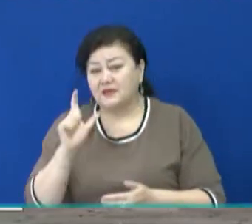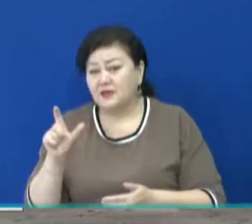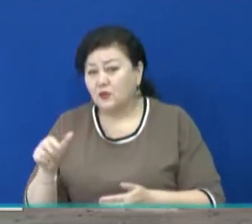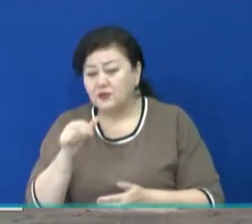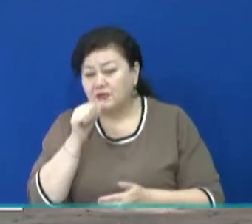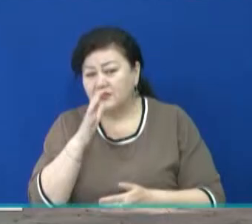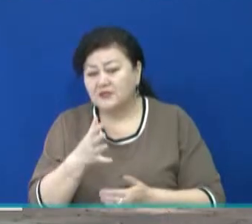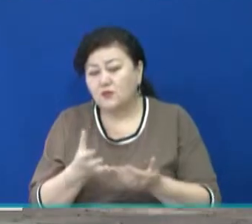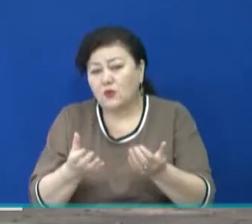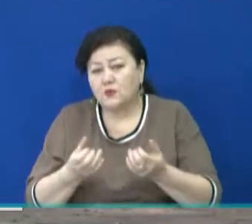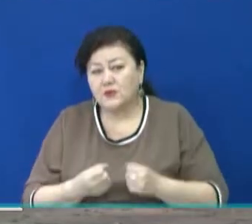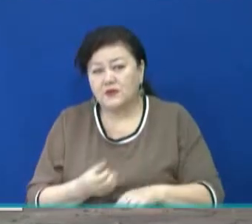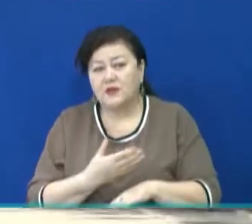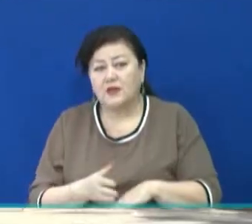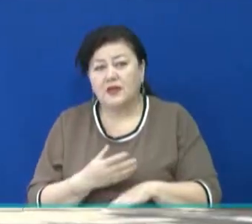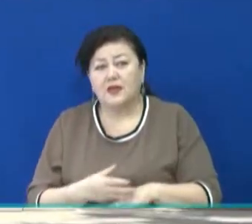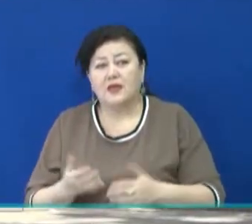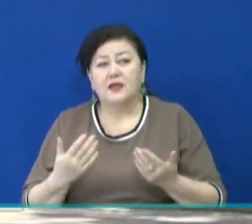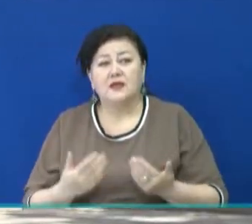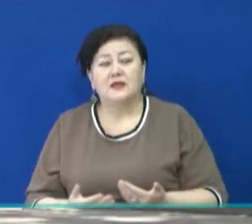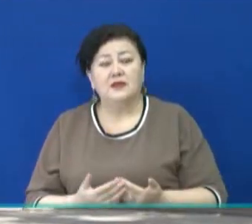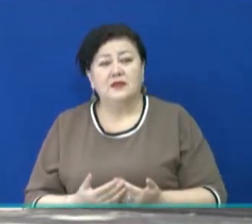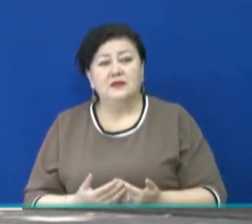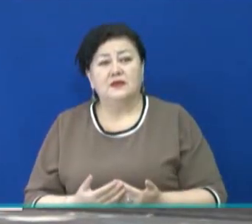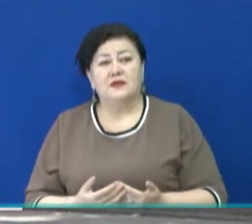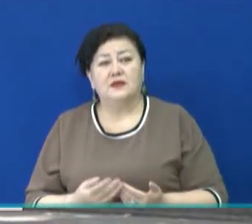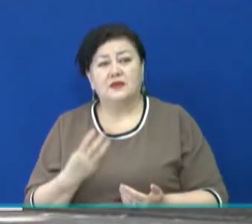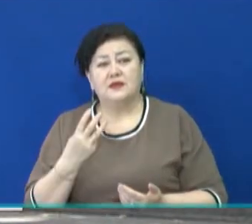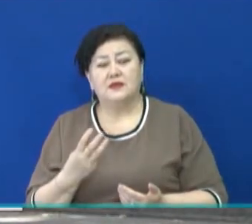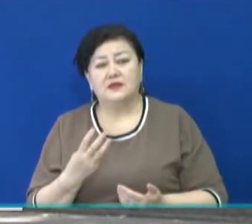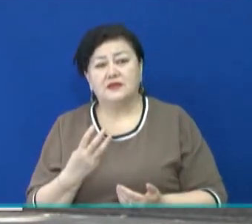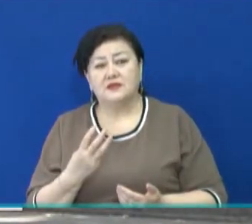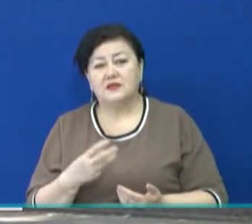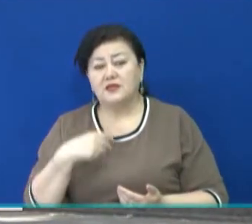кейін ғана банкроттыққа қайта жүгіну құқығына ие болады. Үшінші талап 3